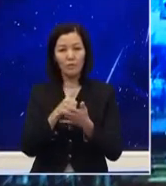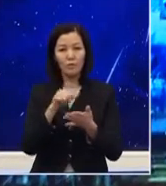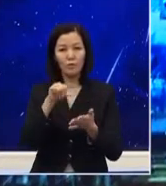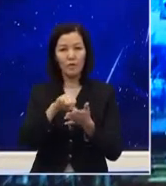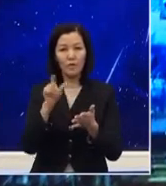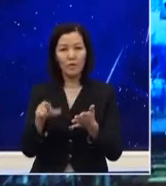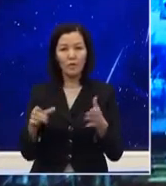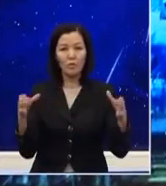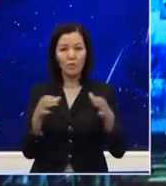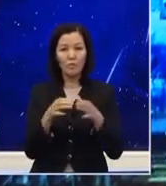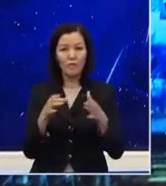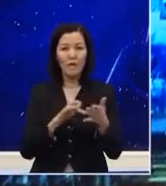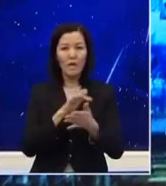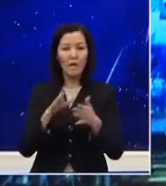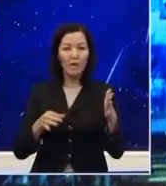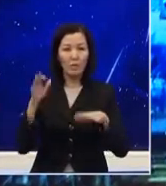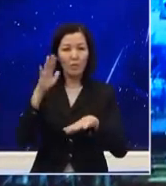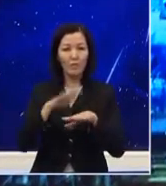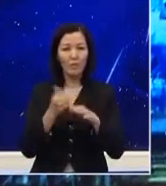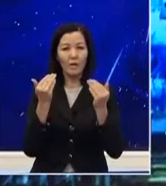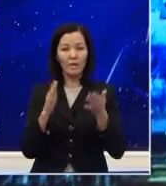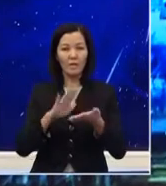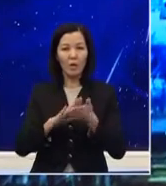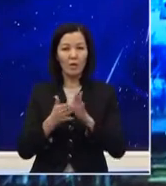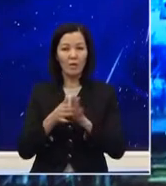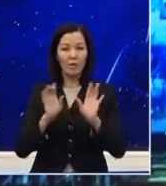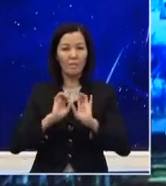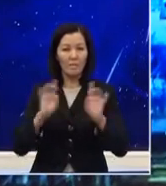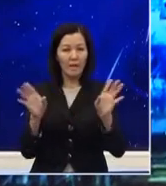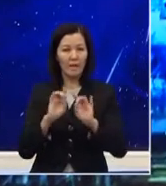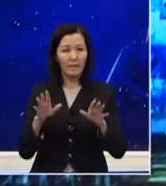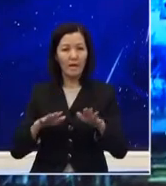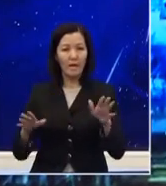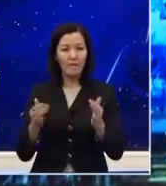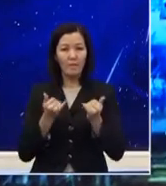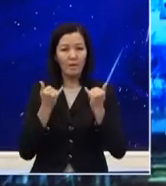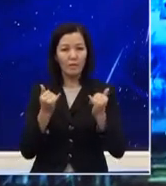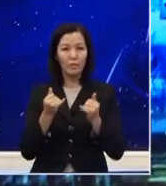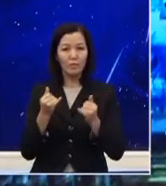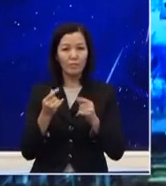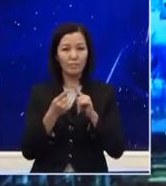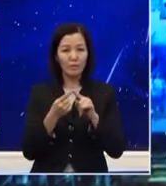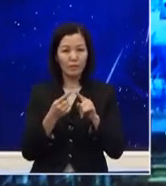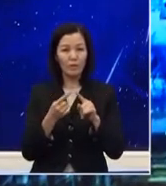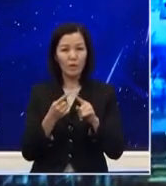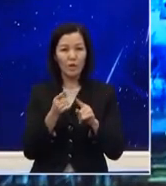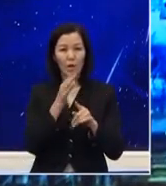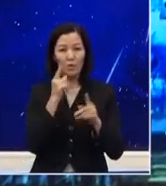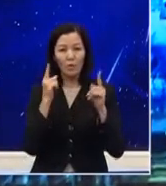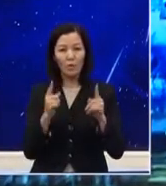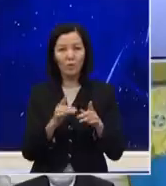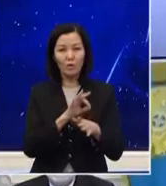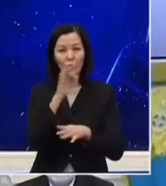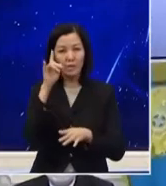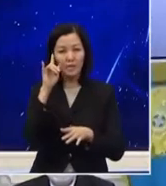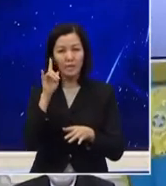орган басшысы, қала мен облыс әкімдері қазіргі ахуалды баяндады. Бұл аймақтар үшін екінші емес бірінші толқын. Шығыс Қазақстан,